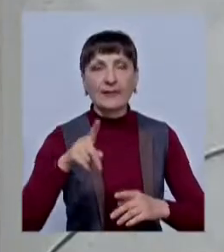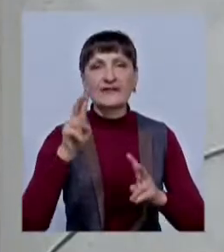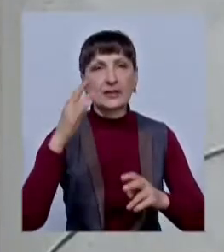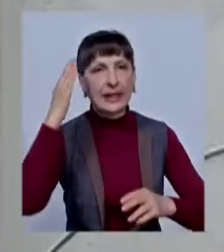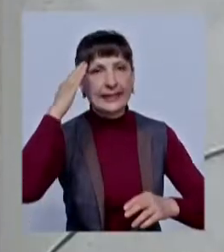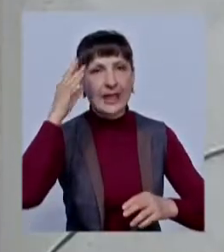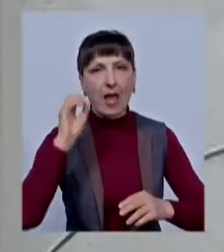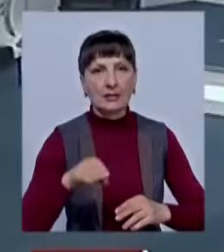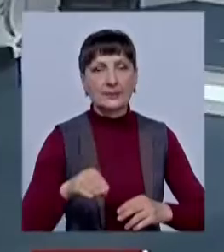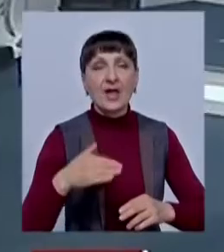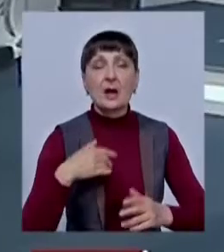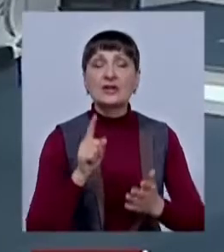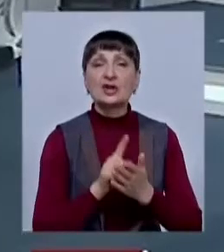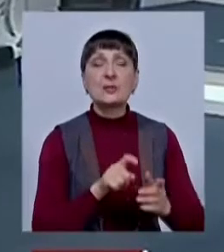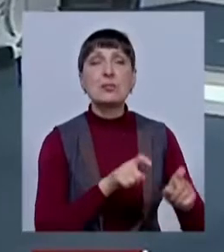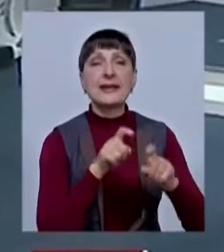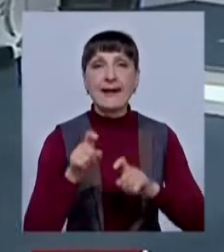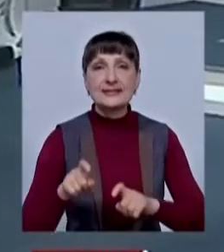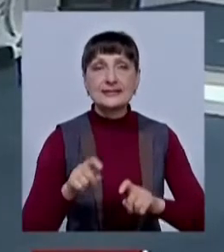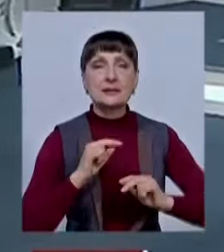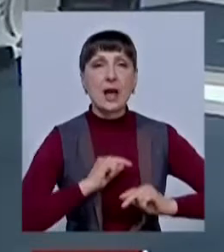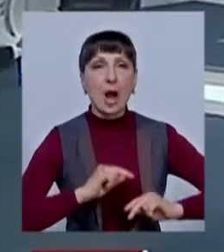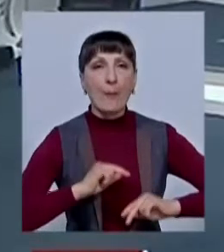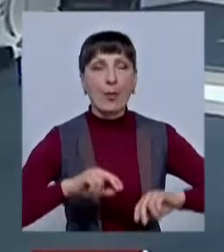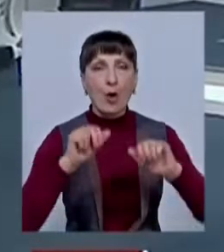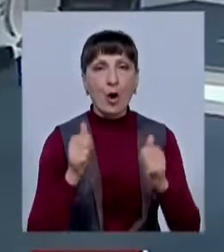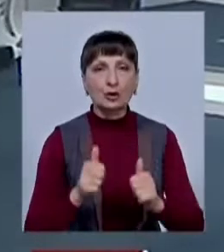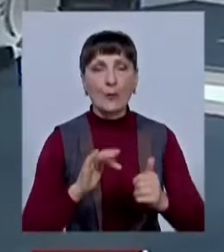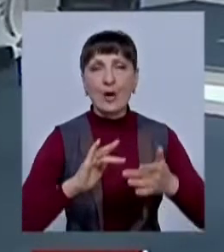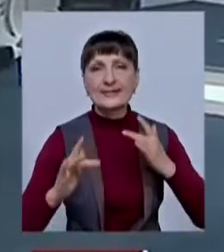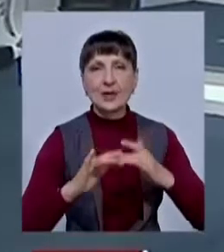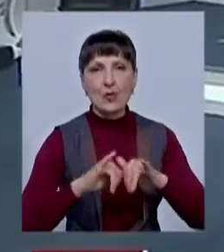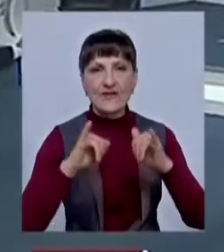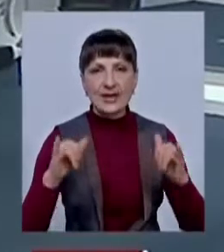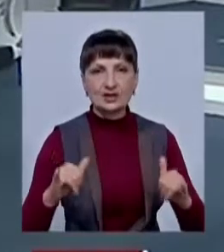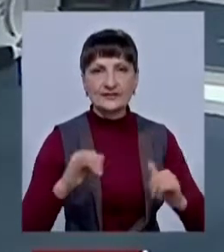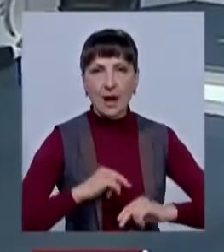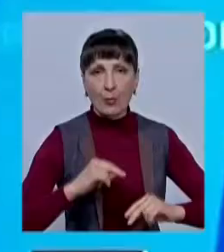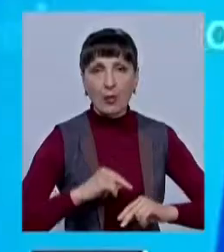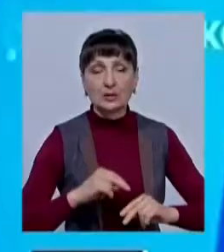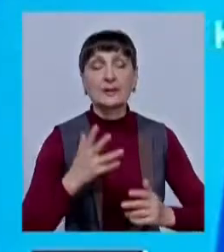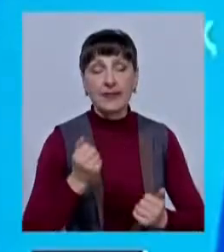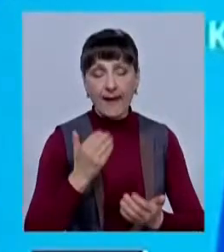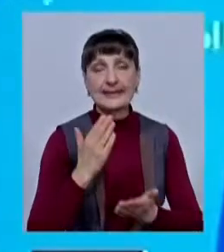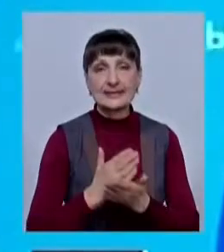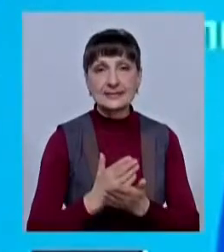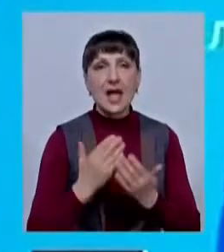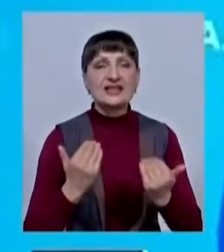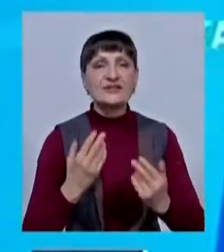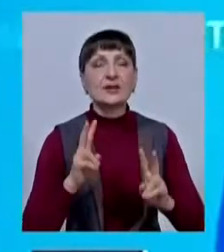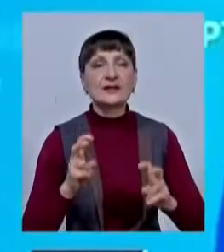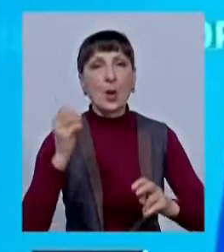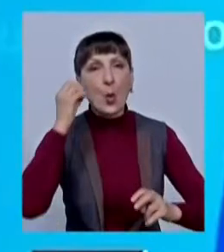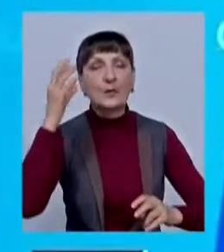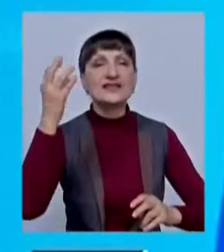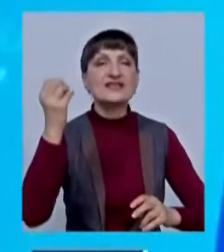должны переходить на сервисную модель работы по цифровизации нашего города. В рамках этого идет и работа. Сегодня это и умные